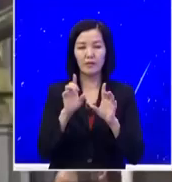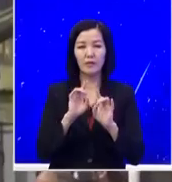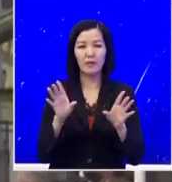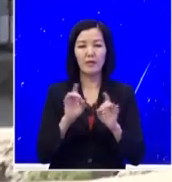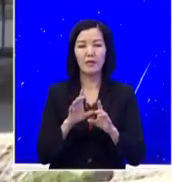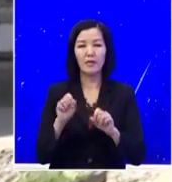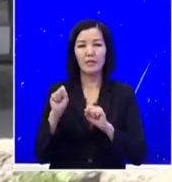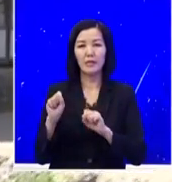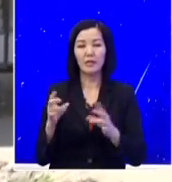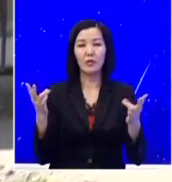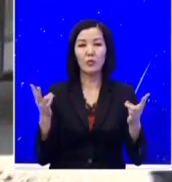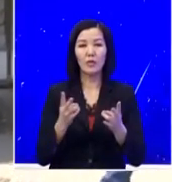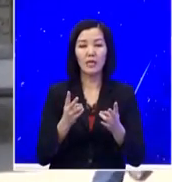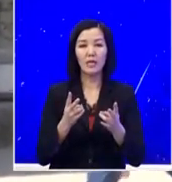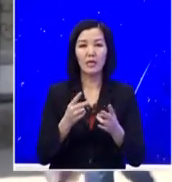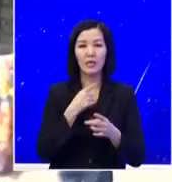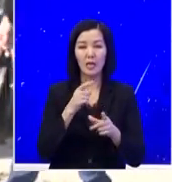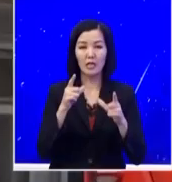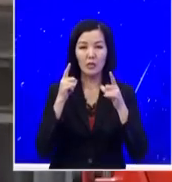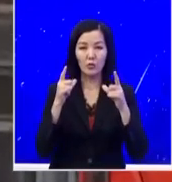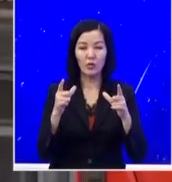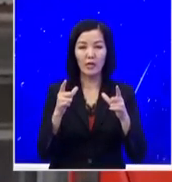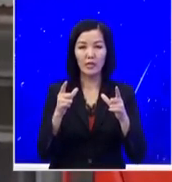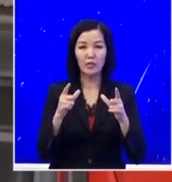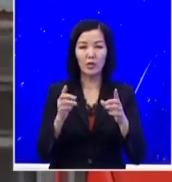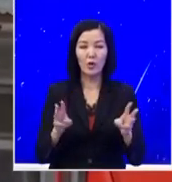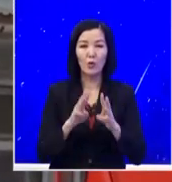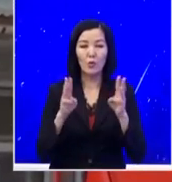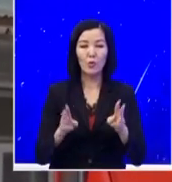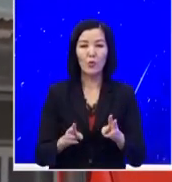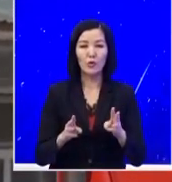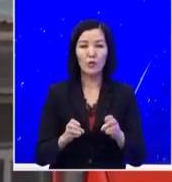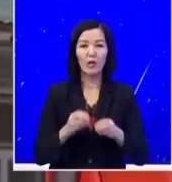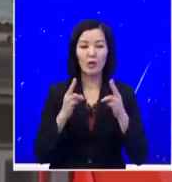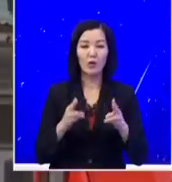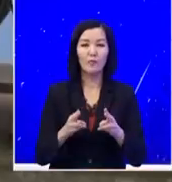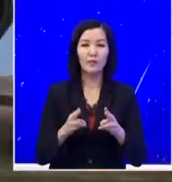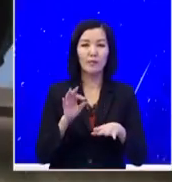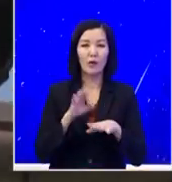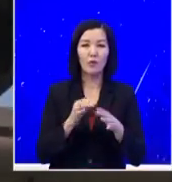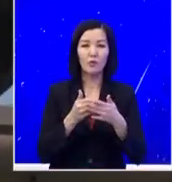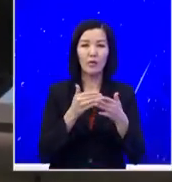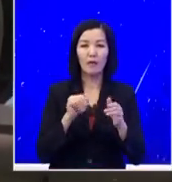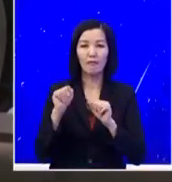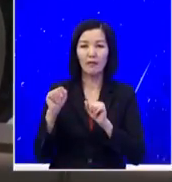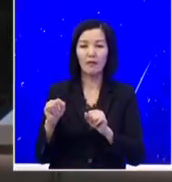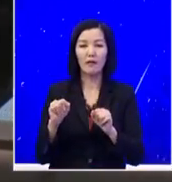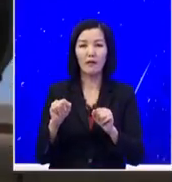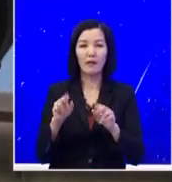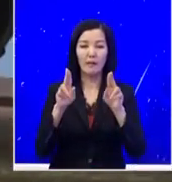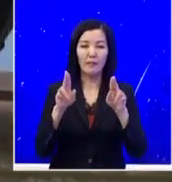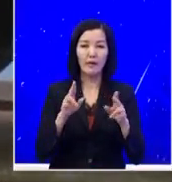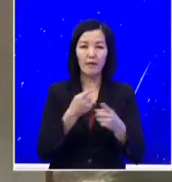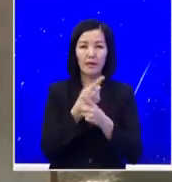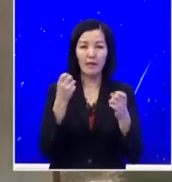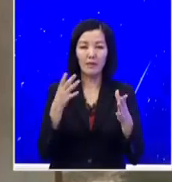Сақтансаң сақтайды. Сала мамандары дауыс ұлғайтқыш арқылы өрт қауіпсіздігі мен коронавирус инфекциясының алдын алу ережелерін хабарлауда. Мұндай